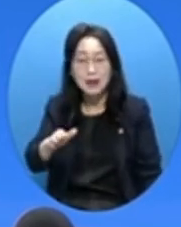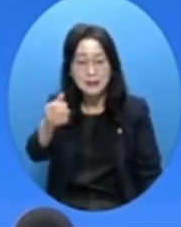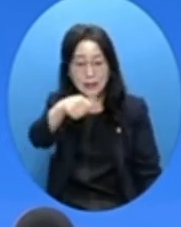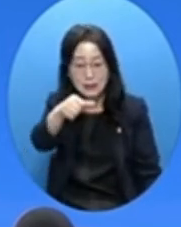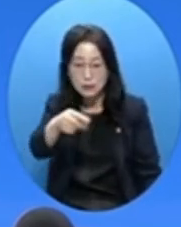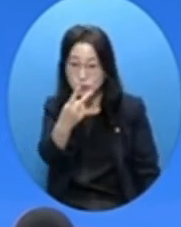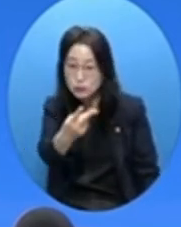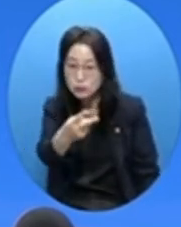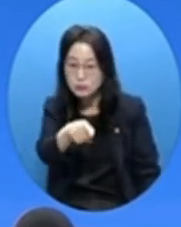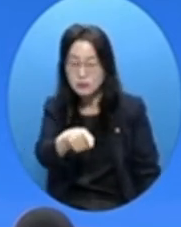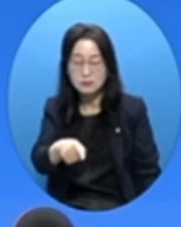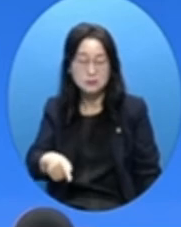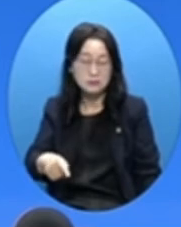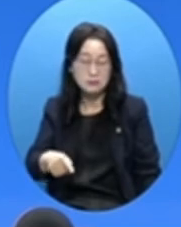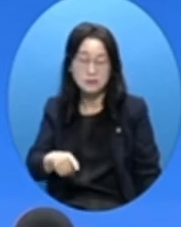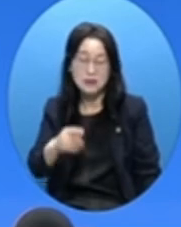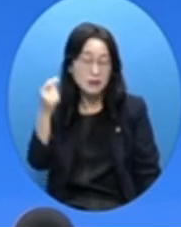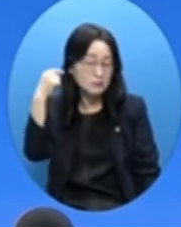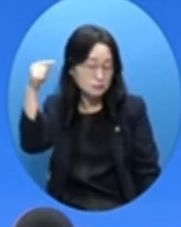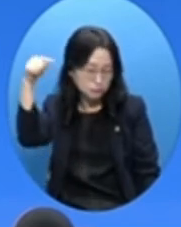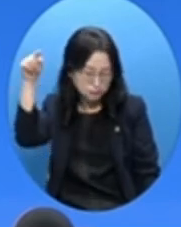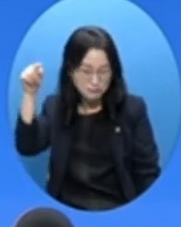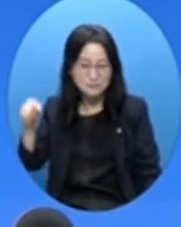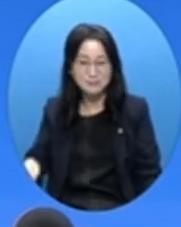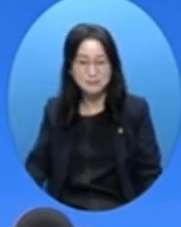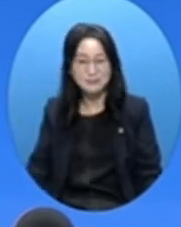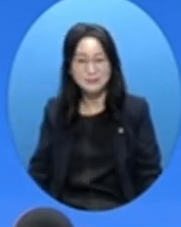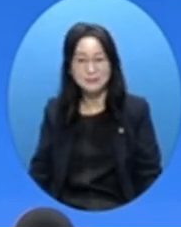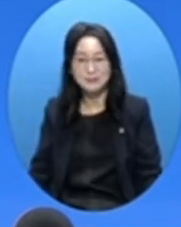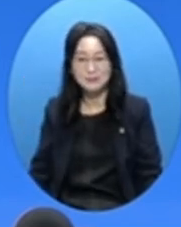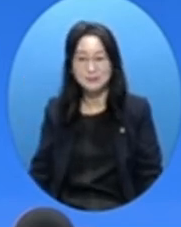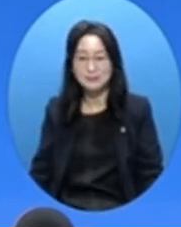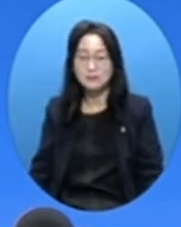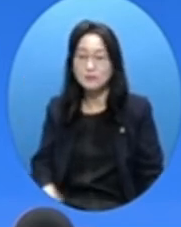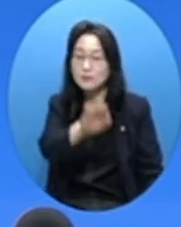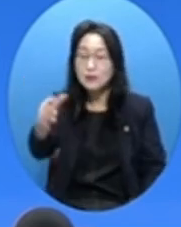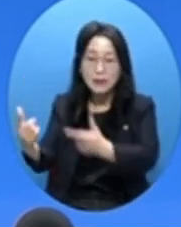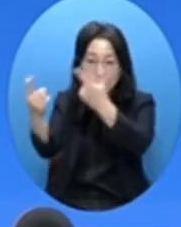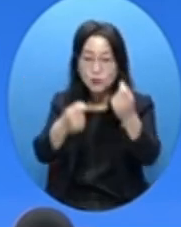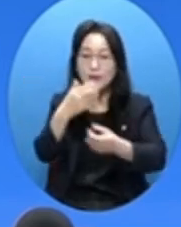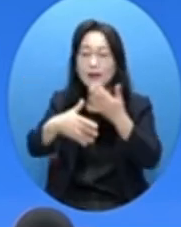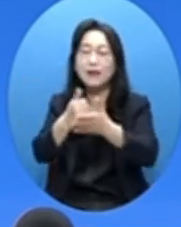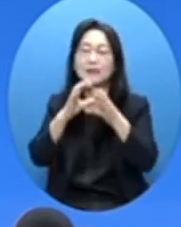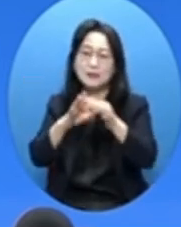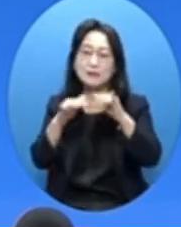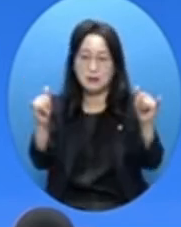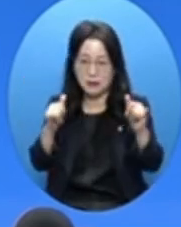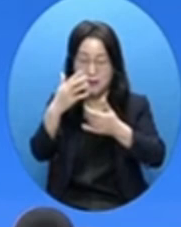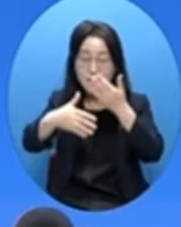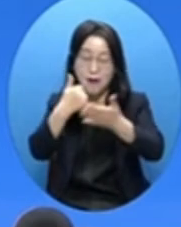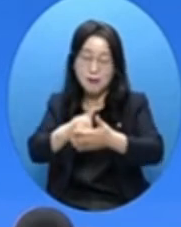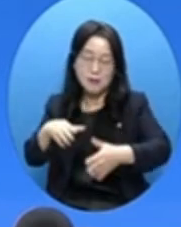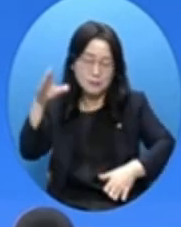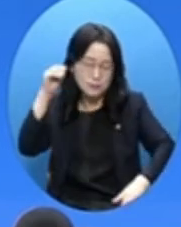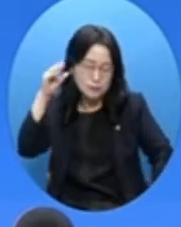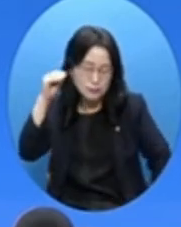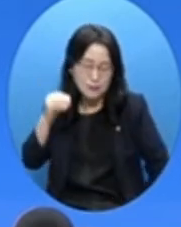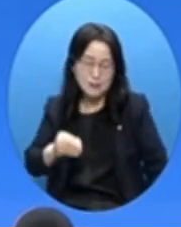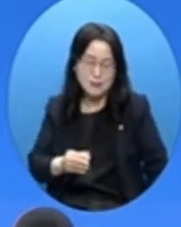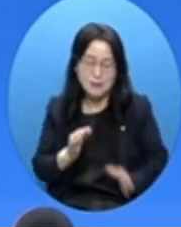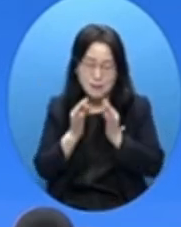그 얘기를 전혀 필요하지 않았습니다 우리 모두가 하나님의 사람으로서 하나님의 음성 듣기를 삼아야 될